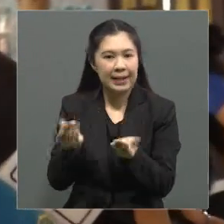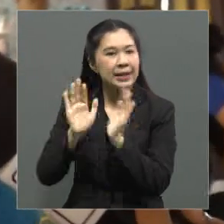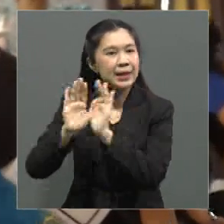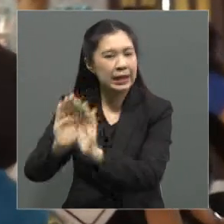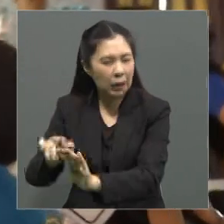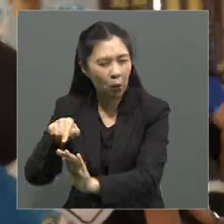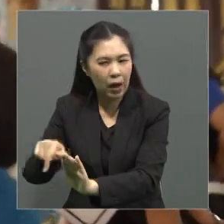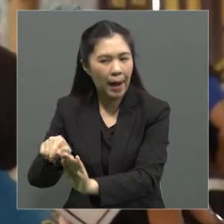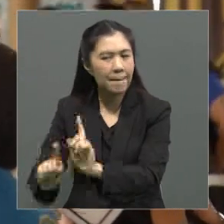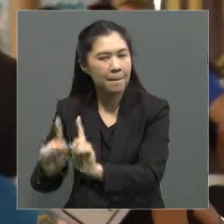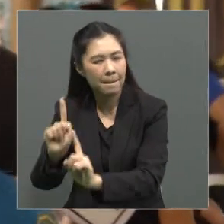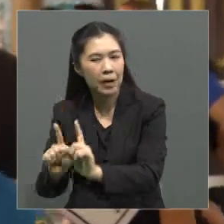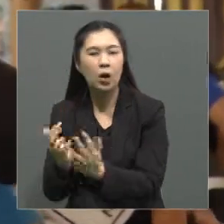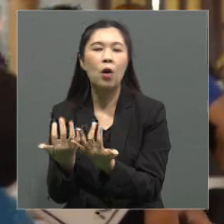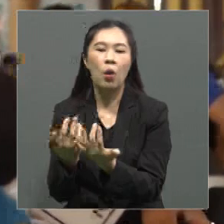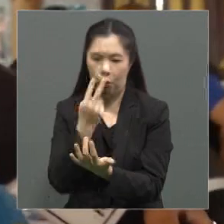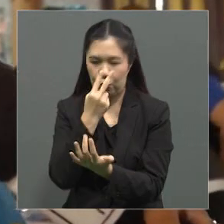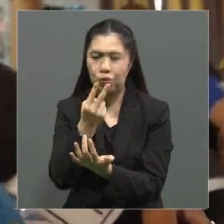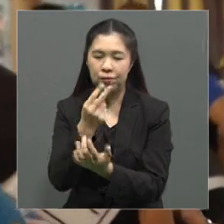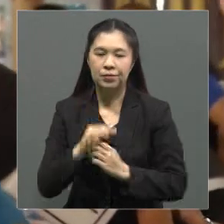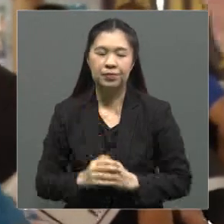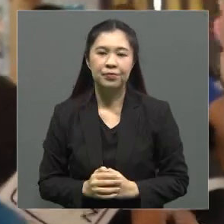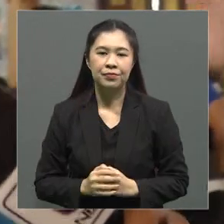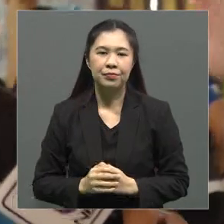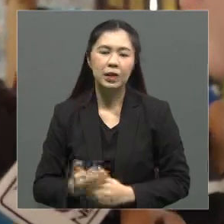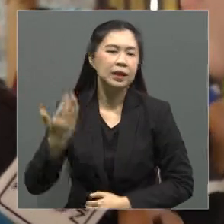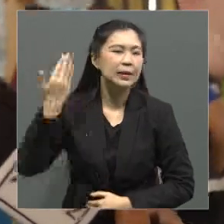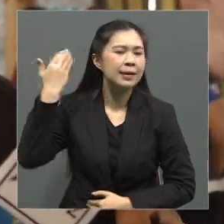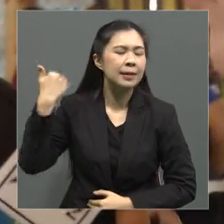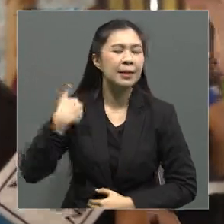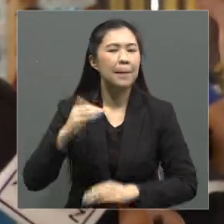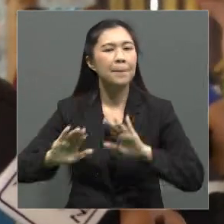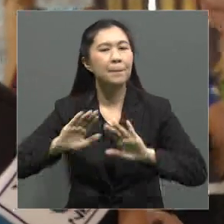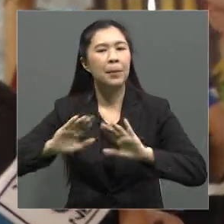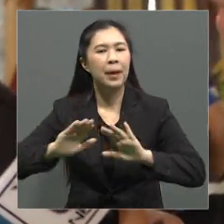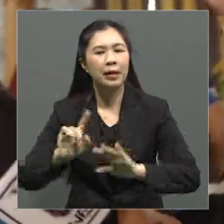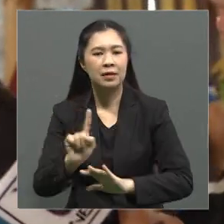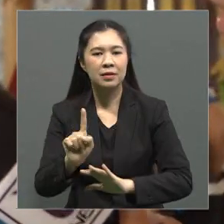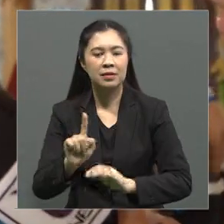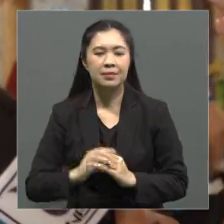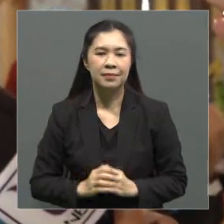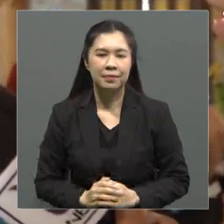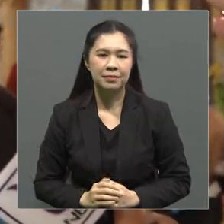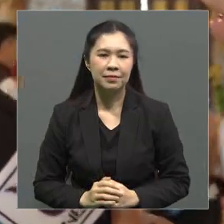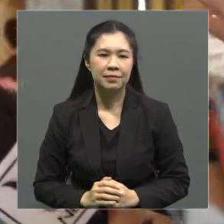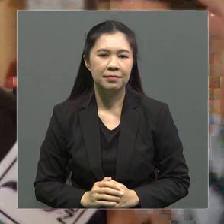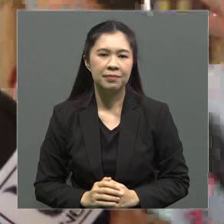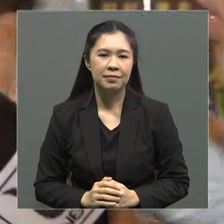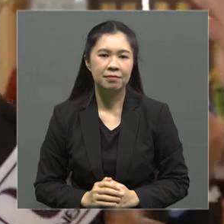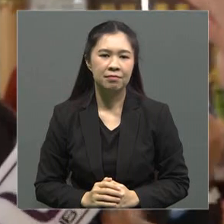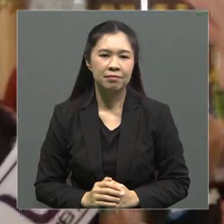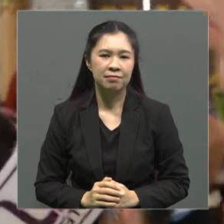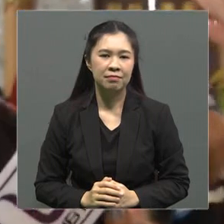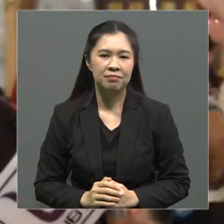เดี๋ยวขอคิดอีกทีนึงครับขอคำนวณโดยที่ผ่านมาน่าจะประมาณักถ้าถ้าอย่างเงี้ยนะครับก็น่าจะอย่างน้อย